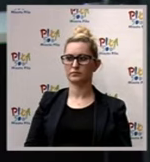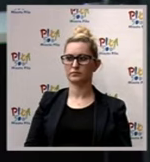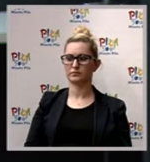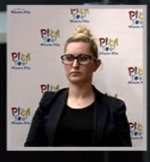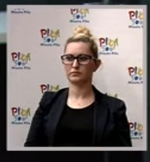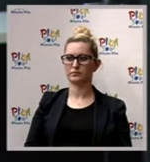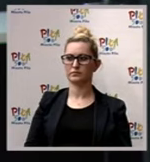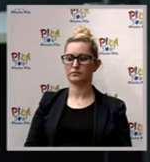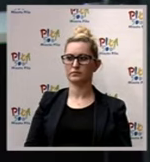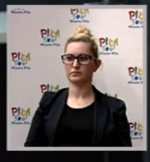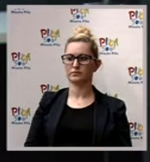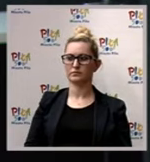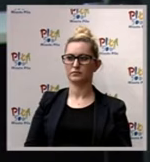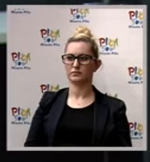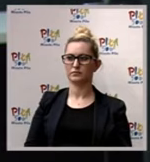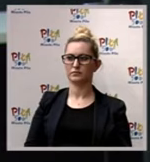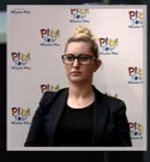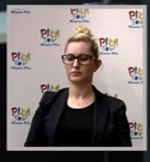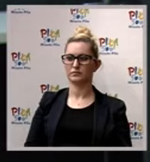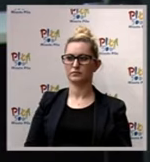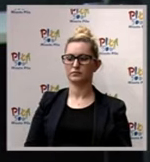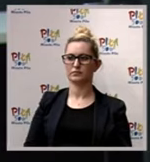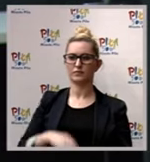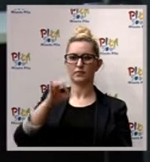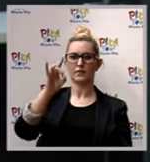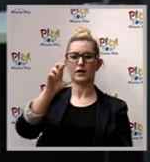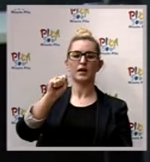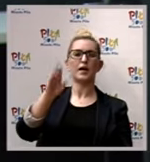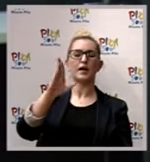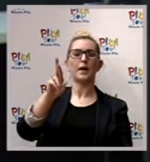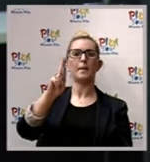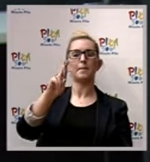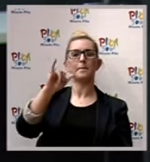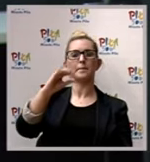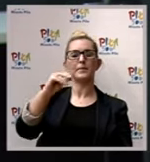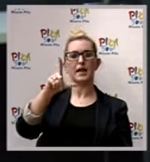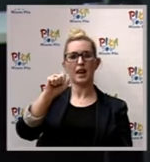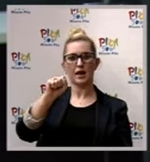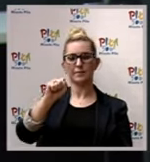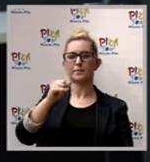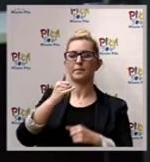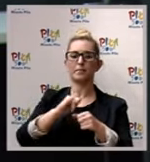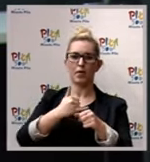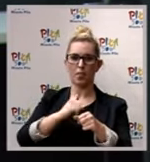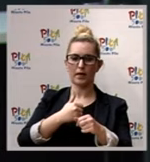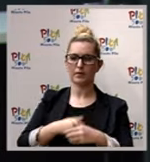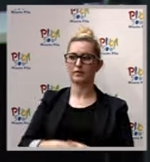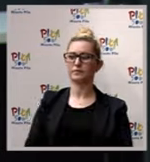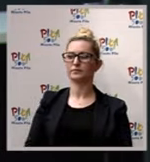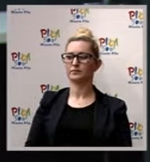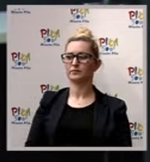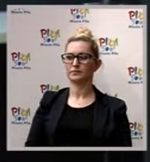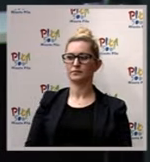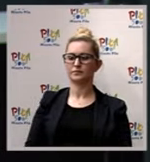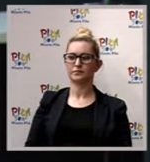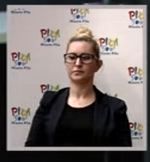orzekania w sprawach z zakresu prawa pracy. Gabriela Piątek. Komisja skrutacyjna stwierdza, że kandydatka Gabriela